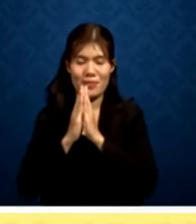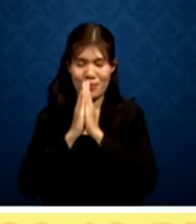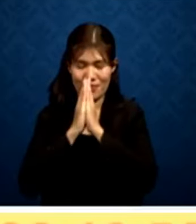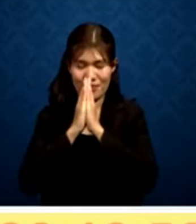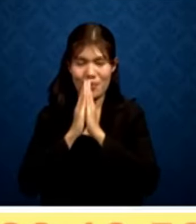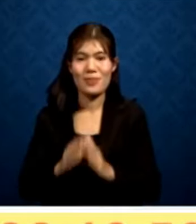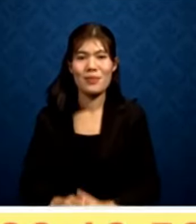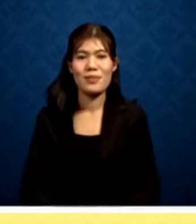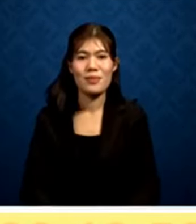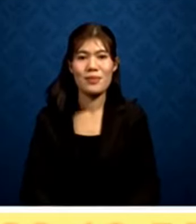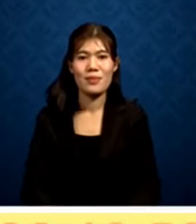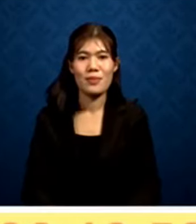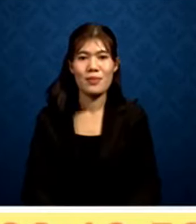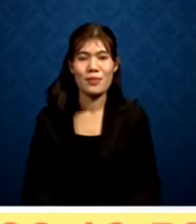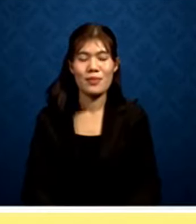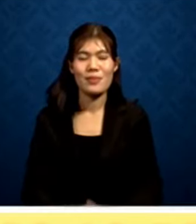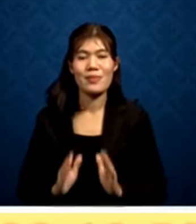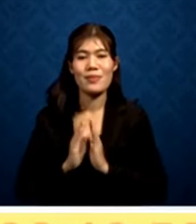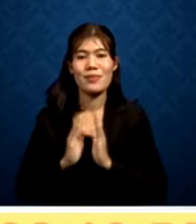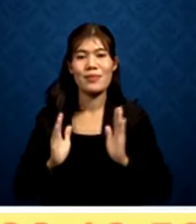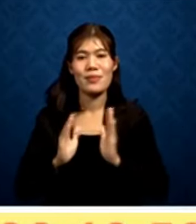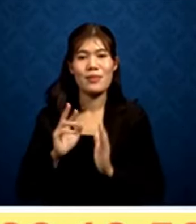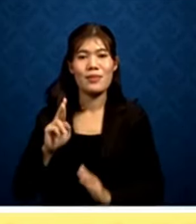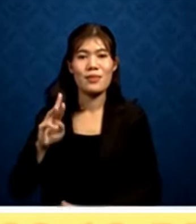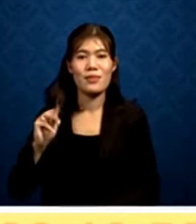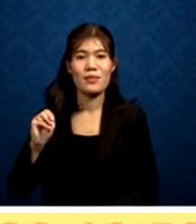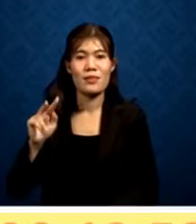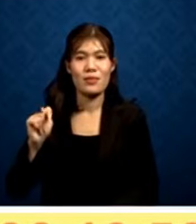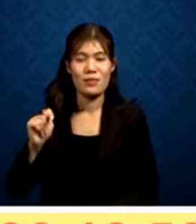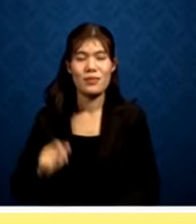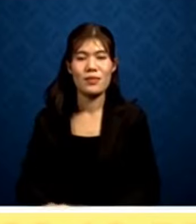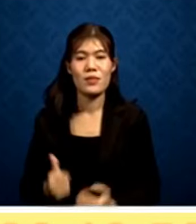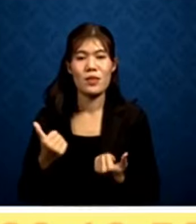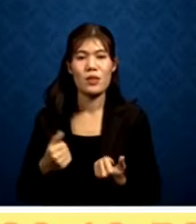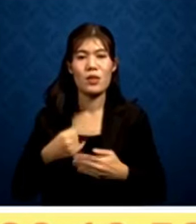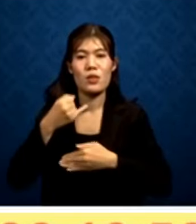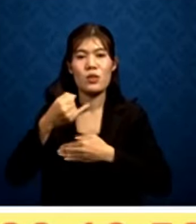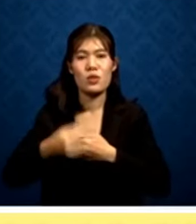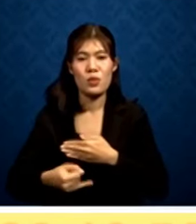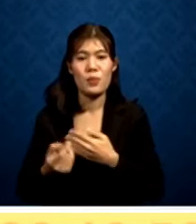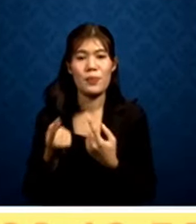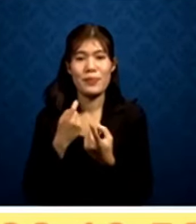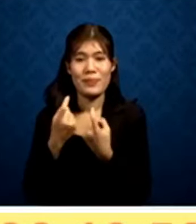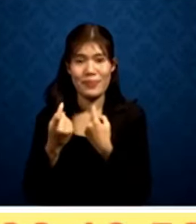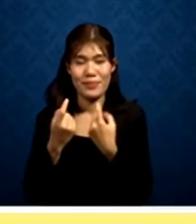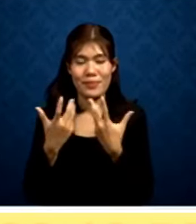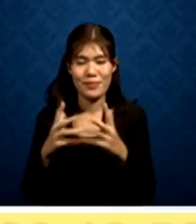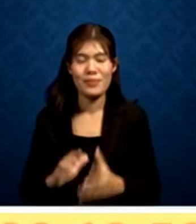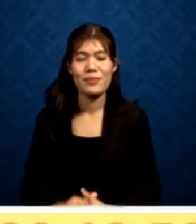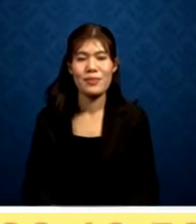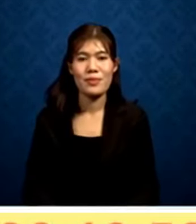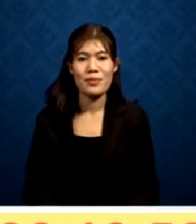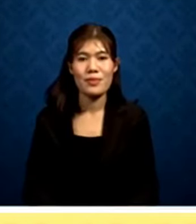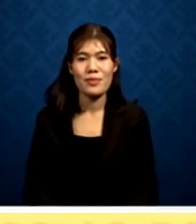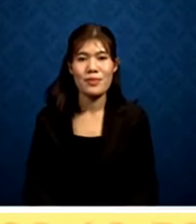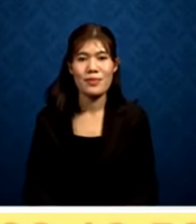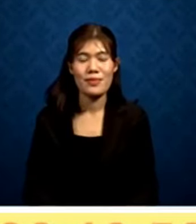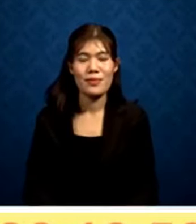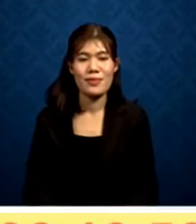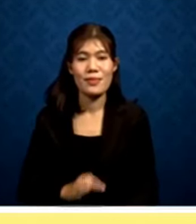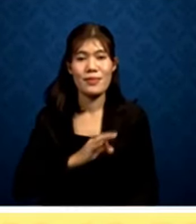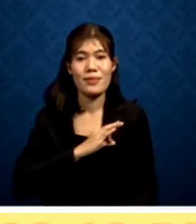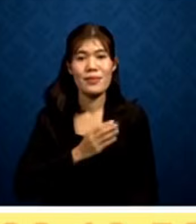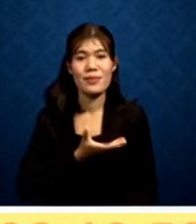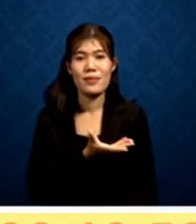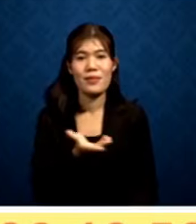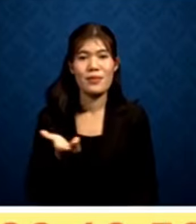ตรครับเป็น dent an Guerra จบคผิจห Biennาเบียบ บรระกระทุถามนะครับท่านสมาชิกตี่ครับผม